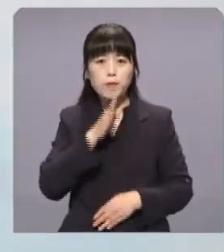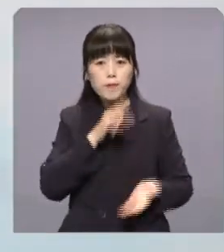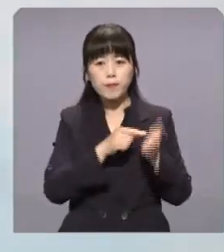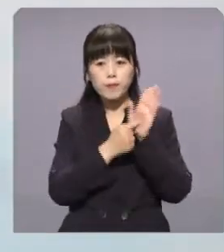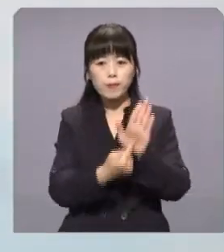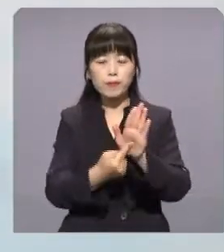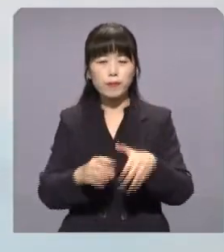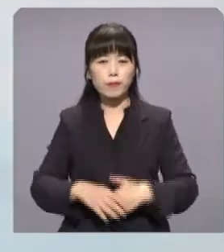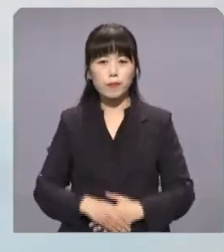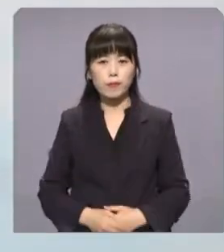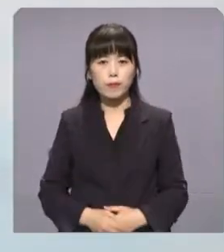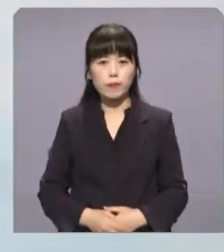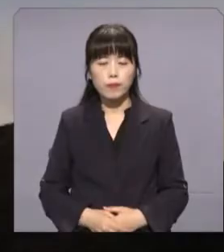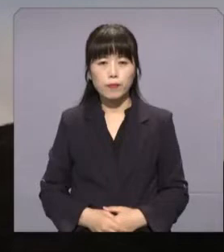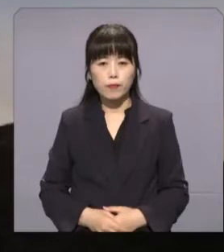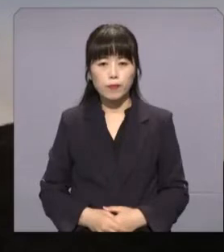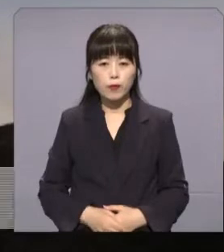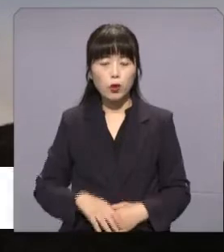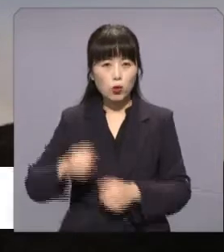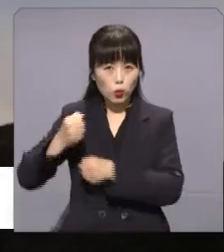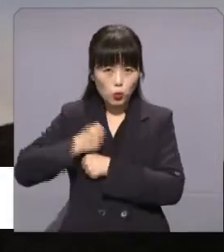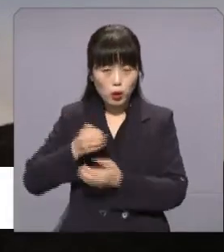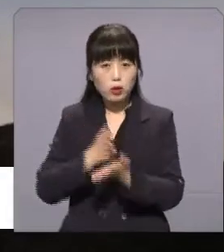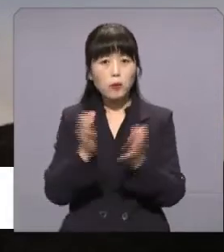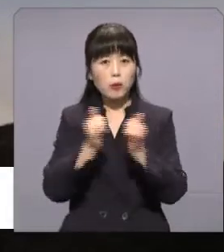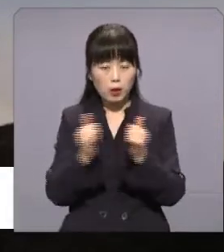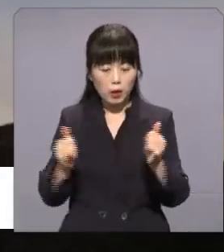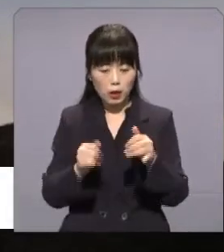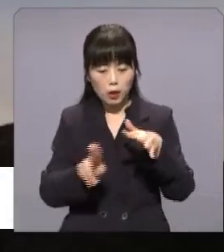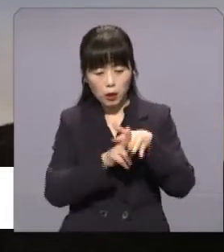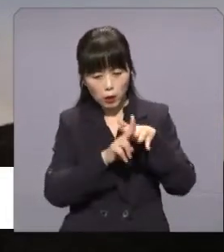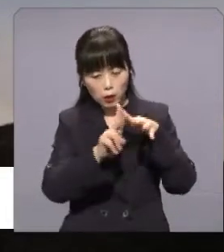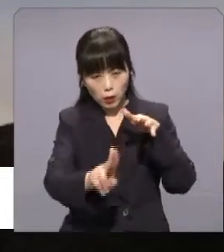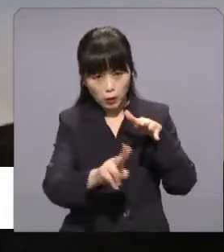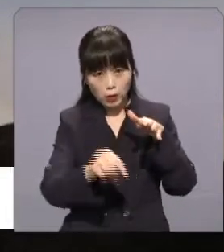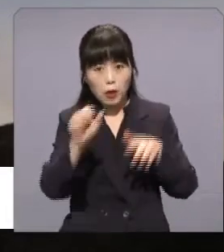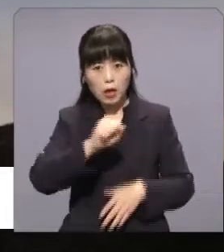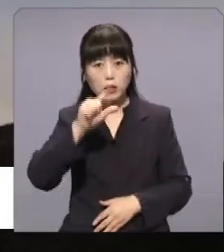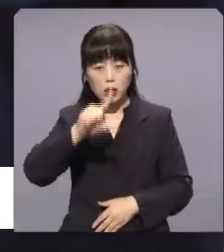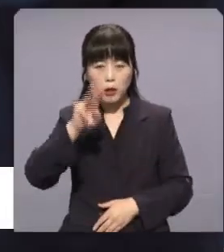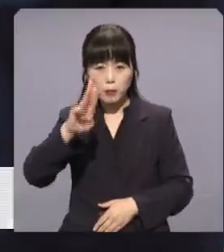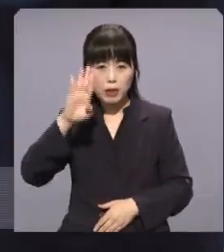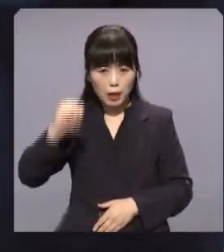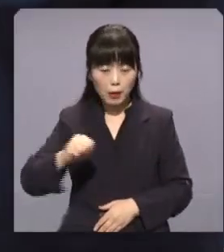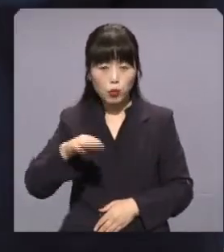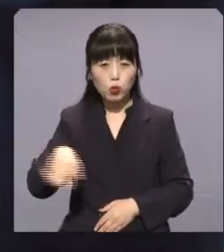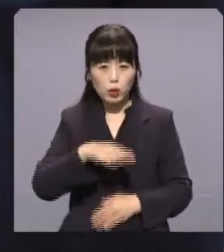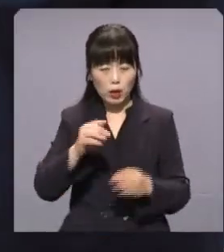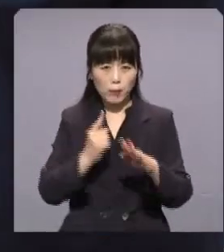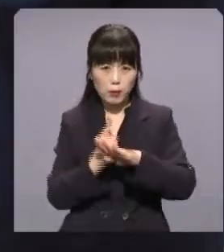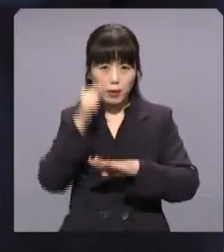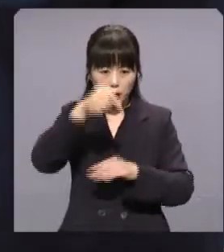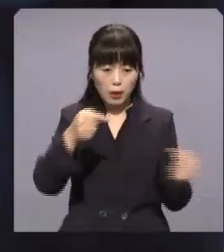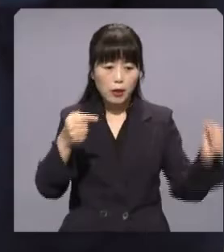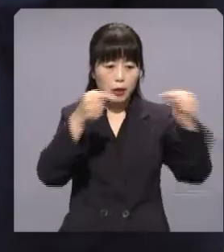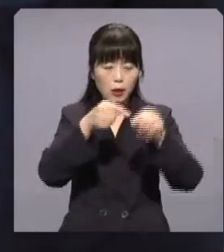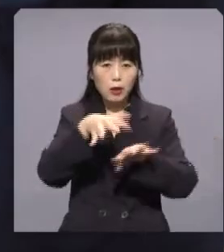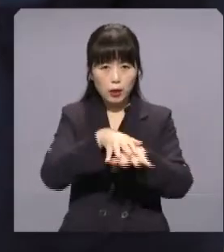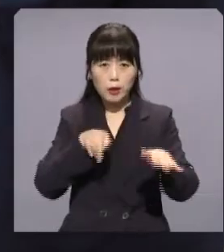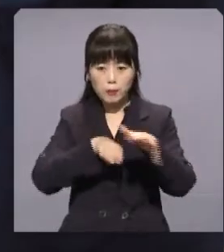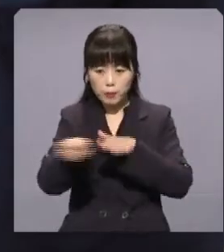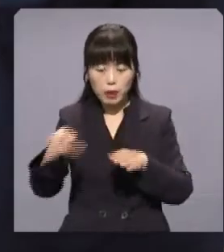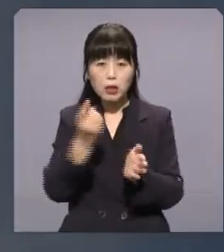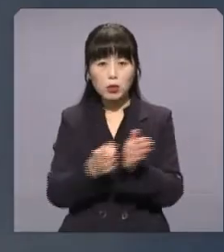공개했습니다 군사 전문가들은 저수지발사 slbm은 우리의 미사일 유격체계를 회피하기